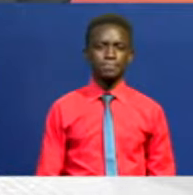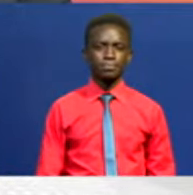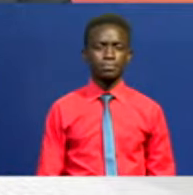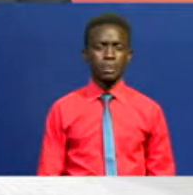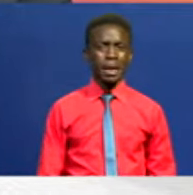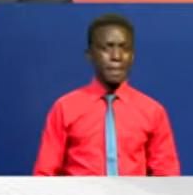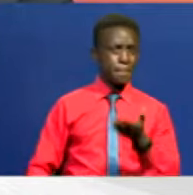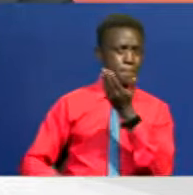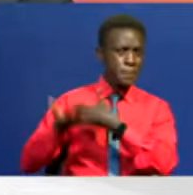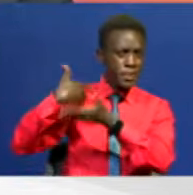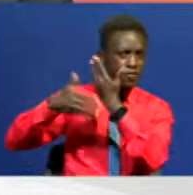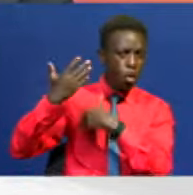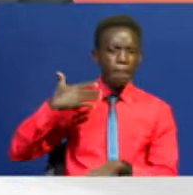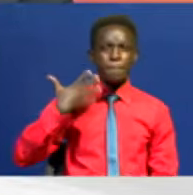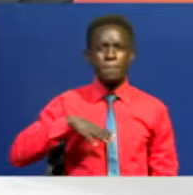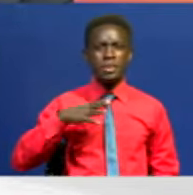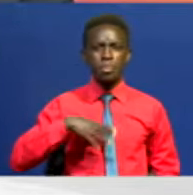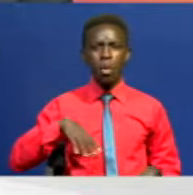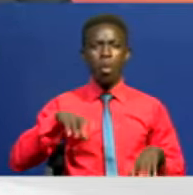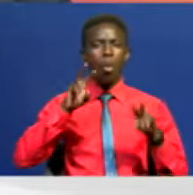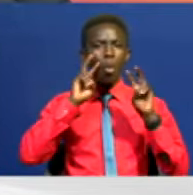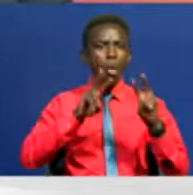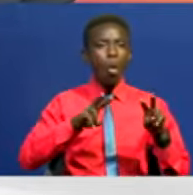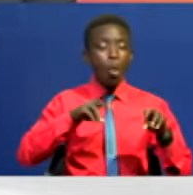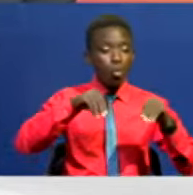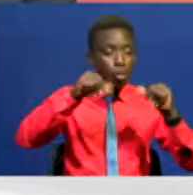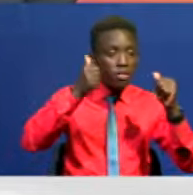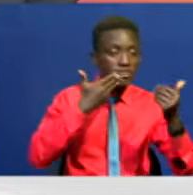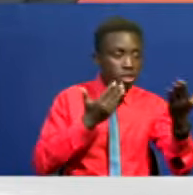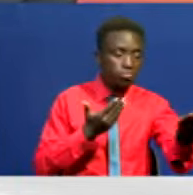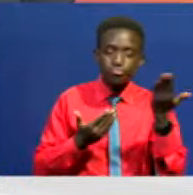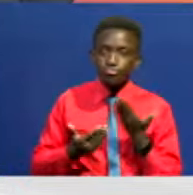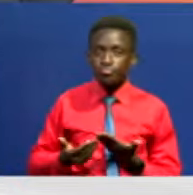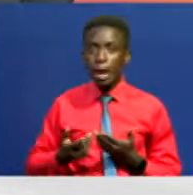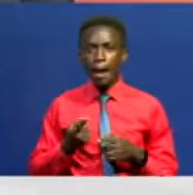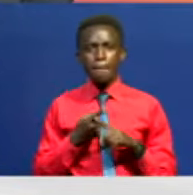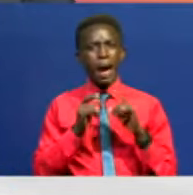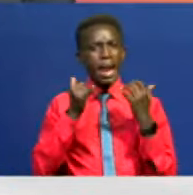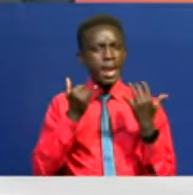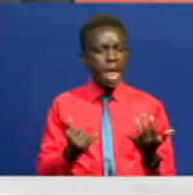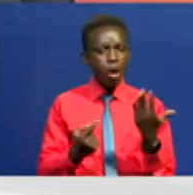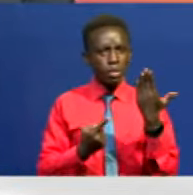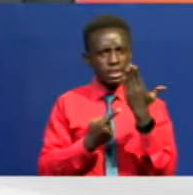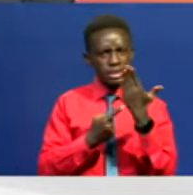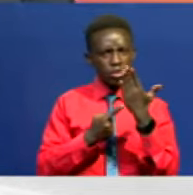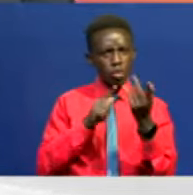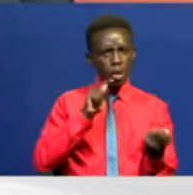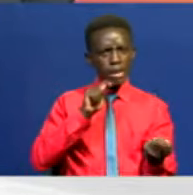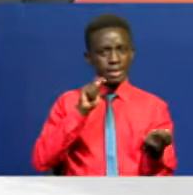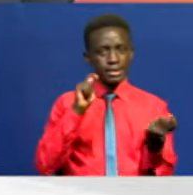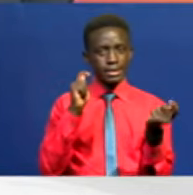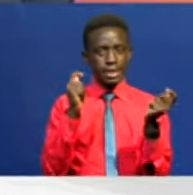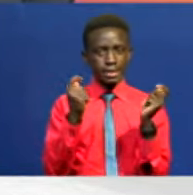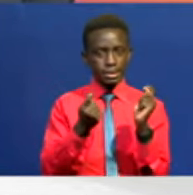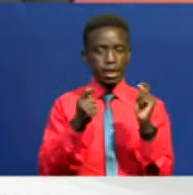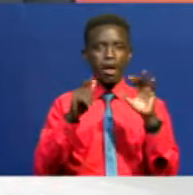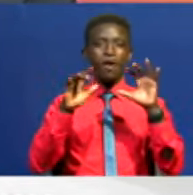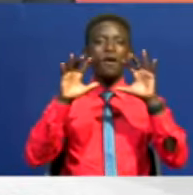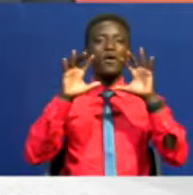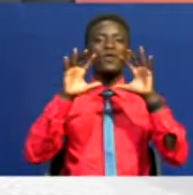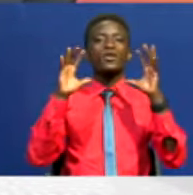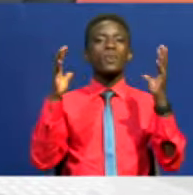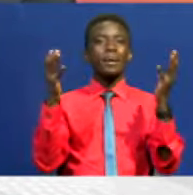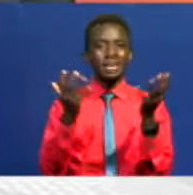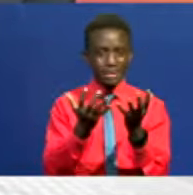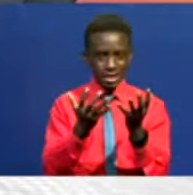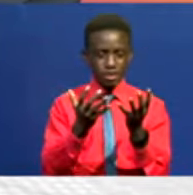tu. Lakini sasa sababu ya kubadilika kwa kiteknolojia na utandawazi, globalization,